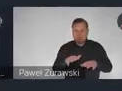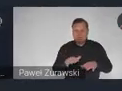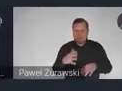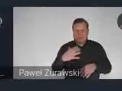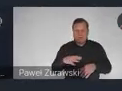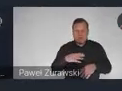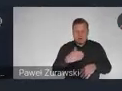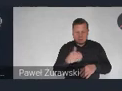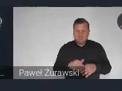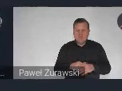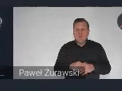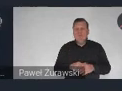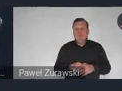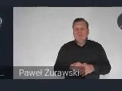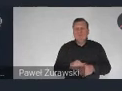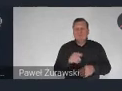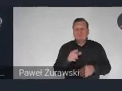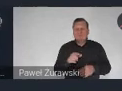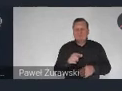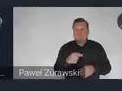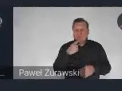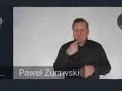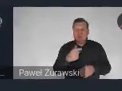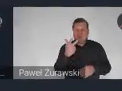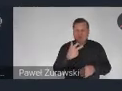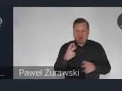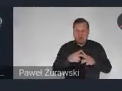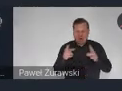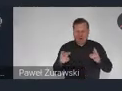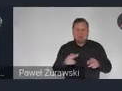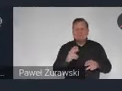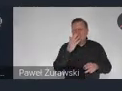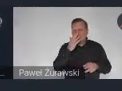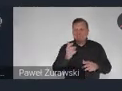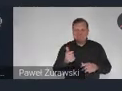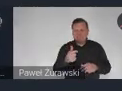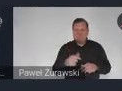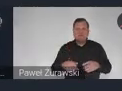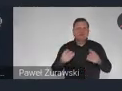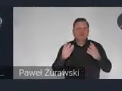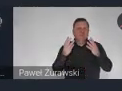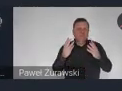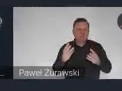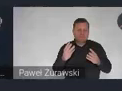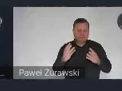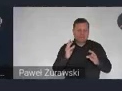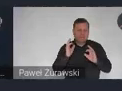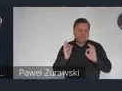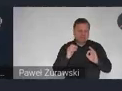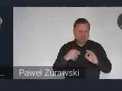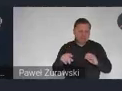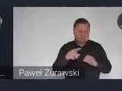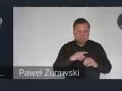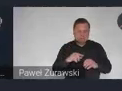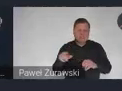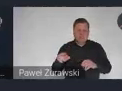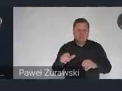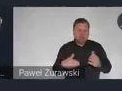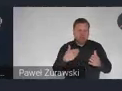jaką tutaj posiada nasza Alokacja na 3 lata ważną informacją jest to że nasi oferenci mogą ponosić wydatki